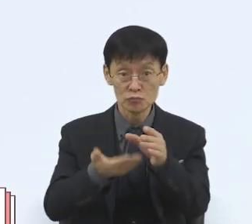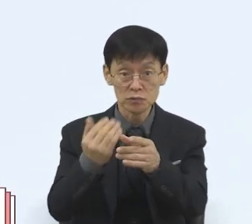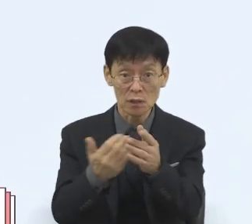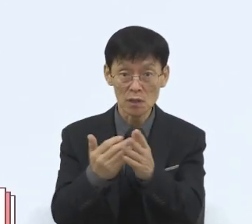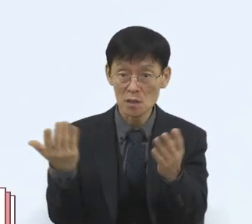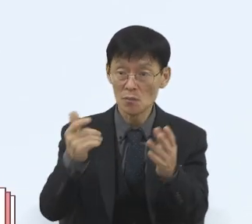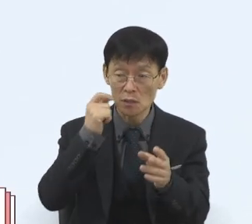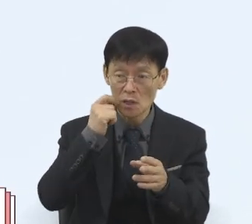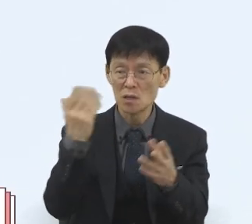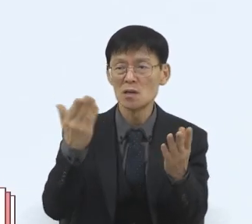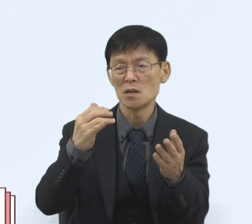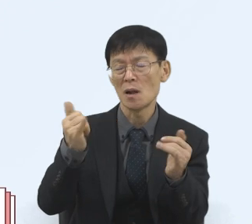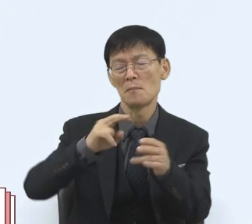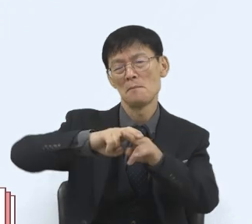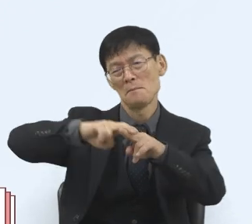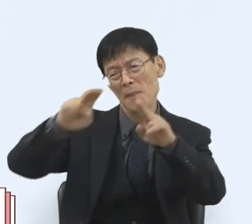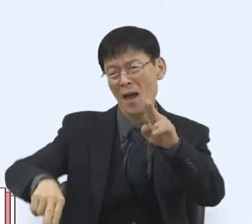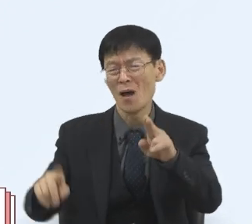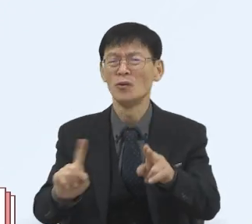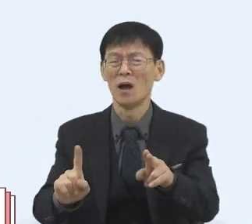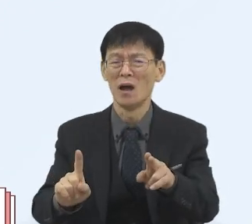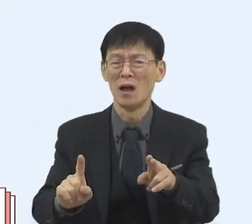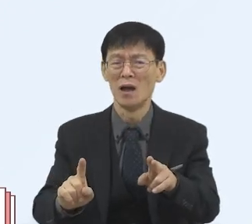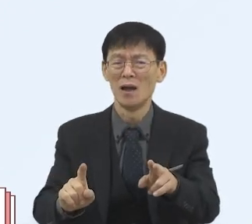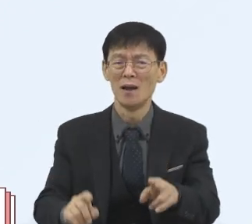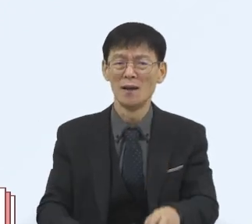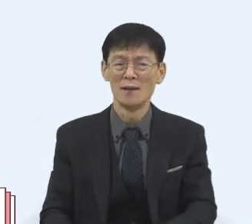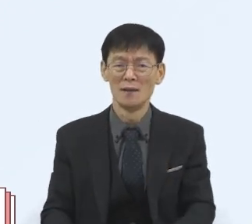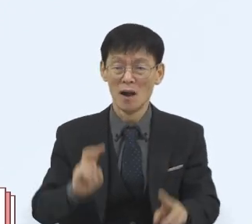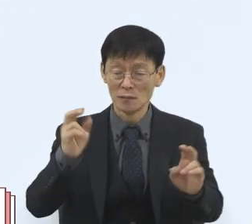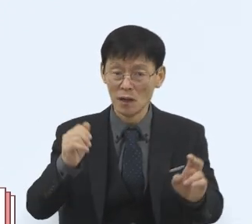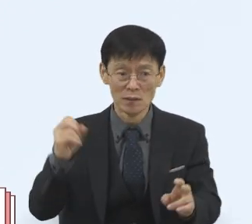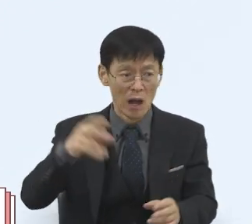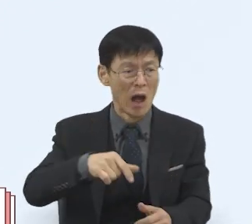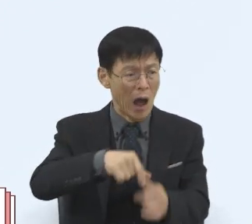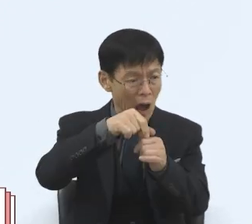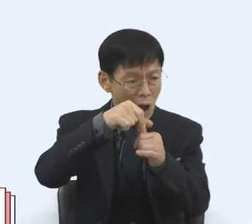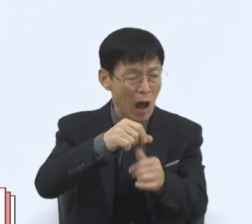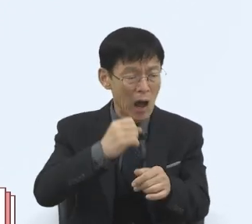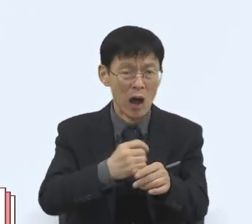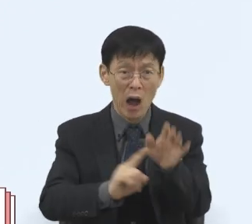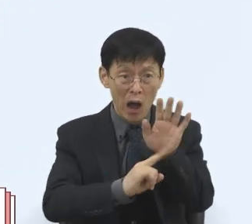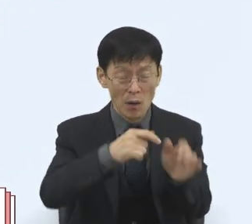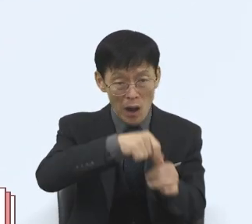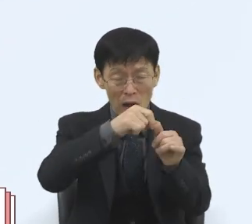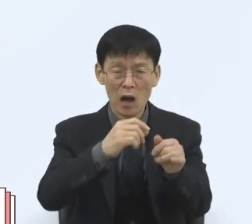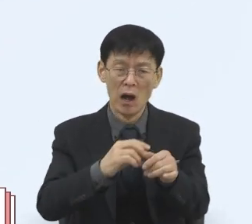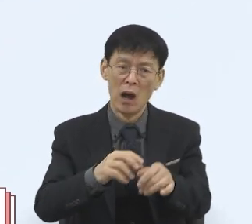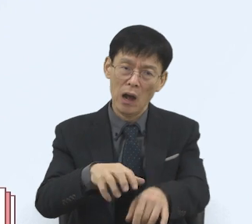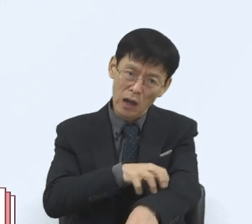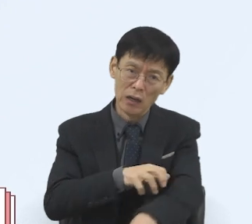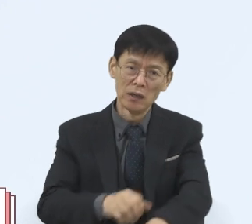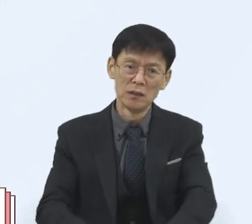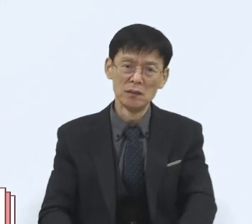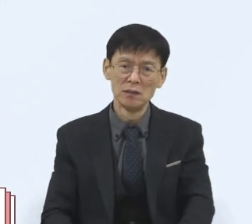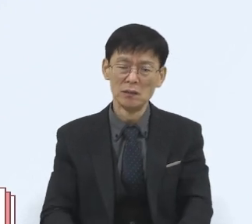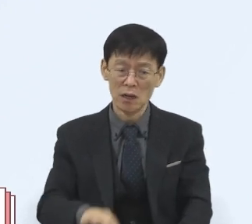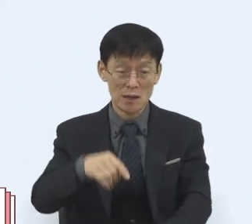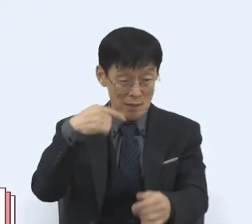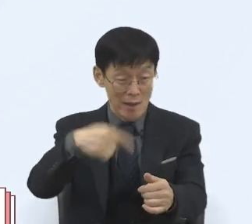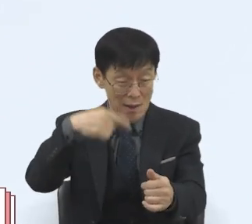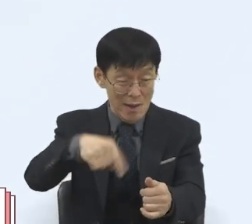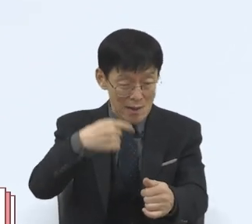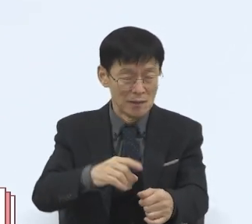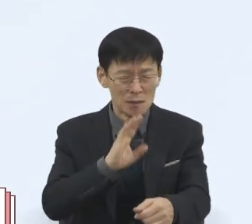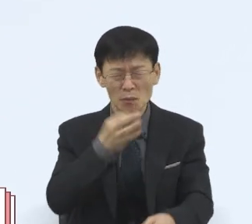때문에 일을 잘하던 직원이 퇴사를 할 수 있겠죠. 그럼 사업주는 새로운 직원을 다시 뽑아야 하고 처음부터